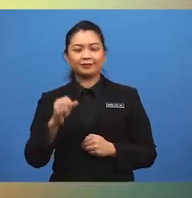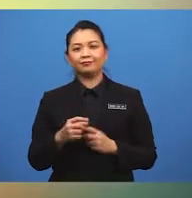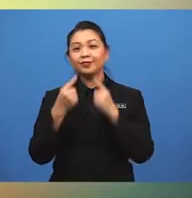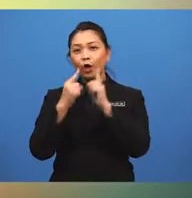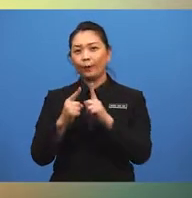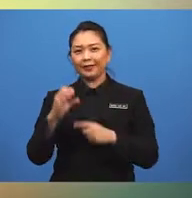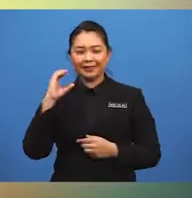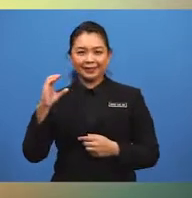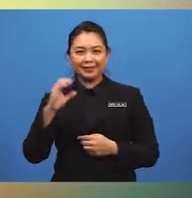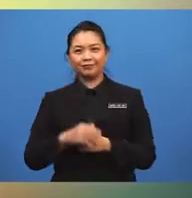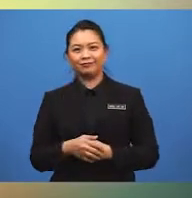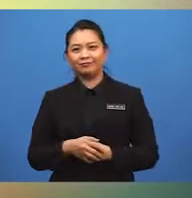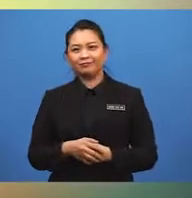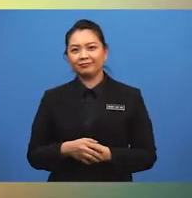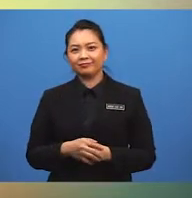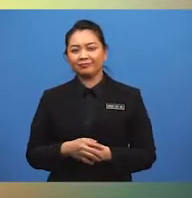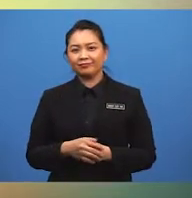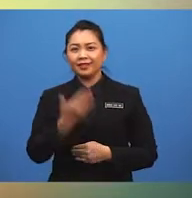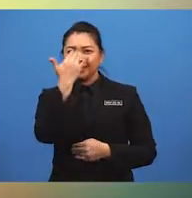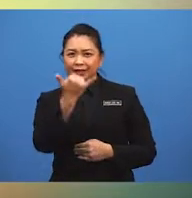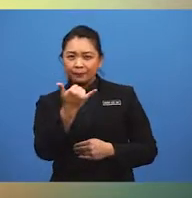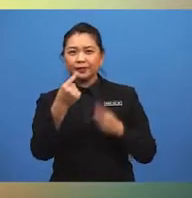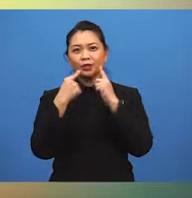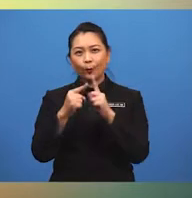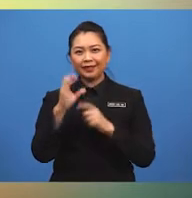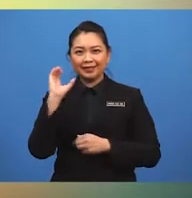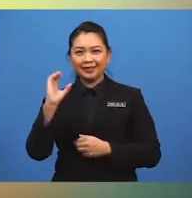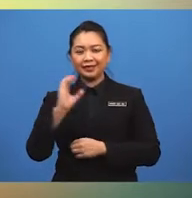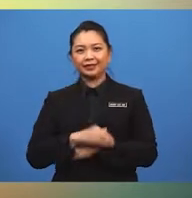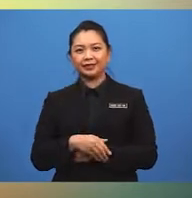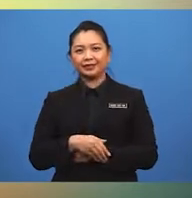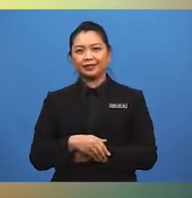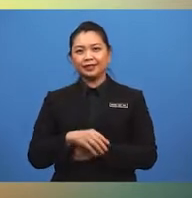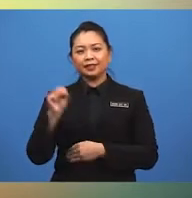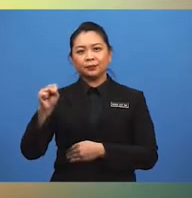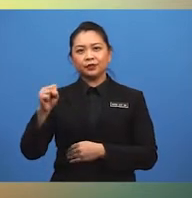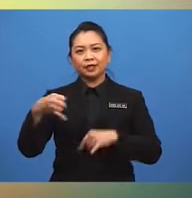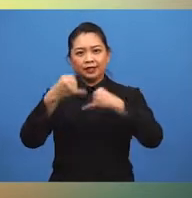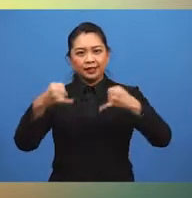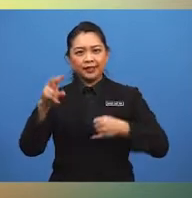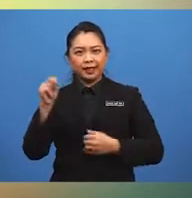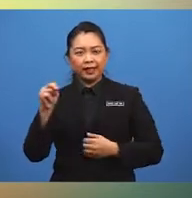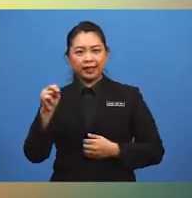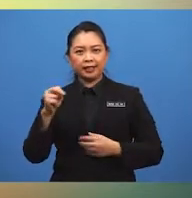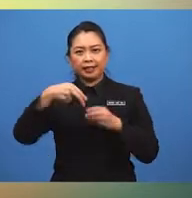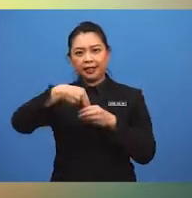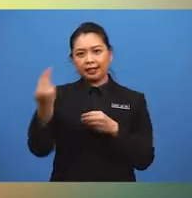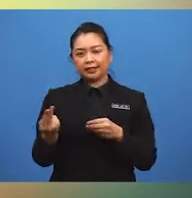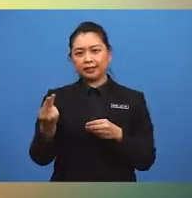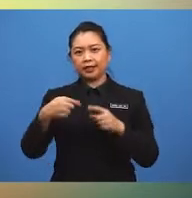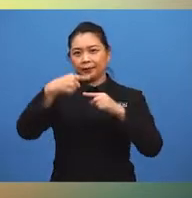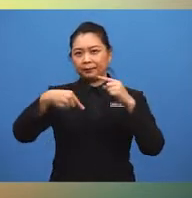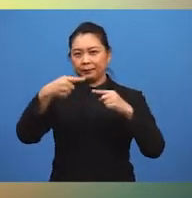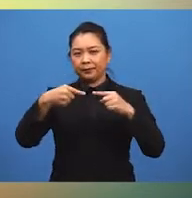Bagus, jawapannya ialah C. Kenapa jawapannya C? Semikonduktor jenis N